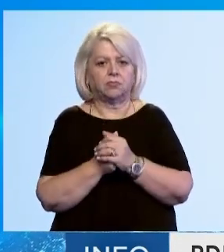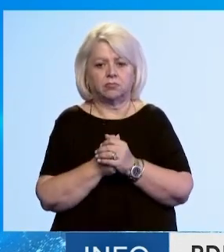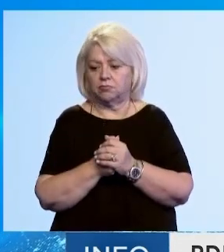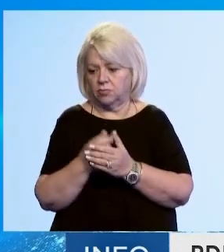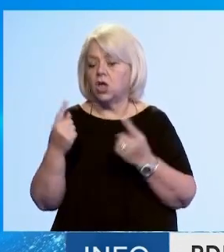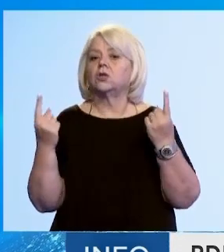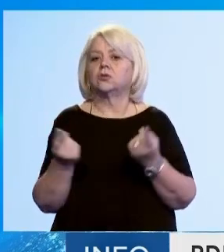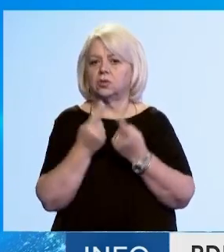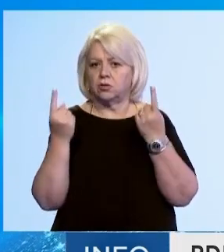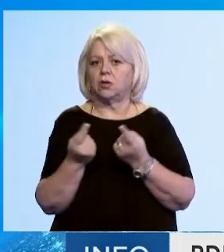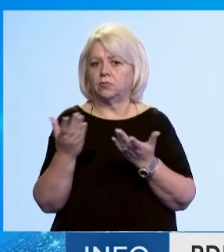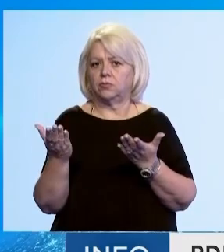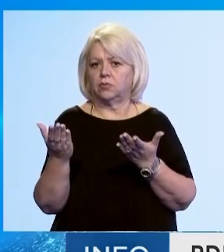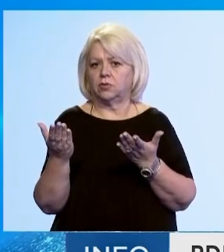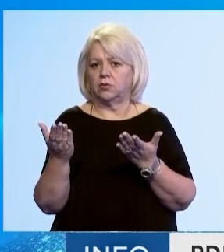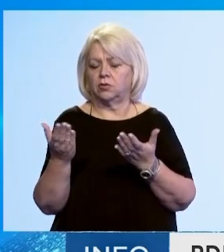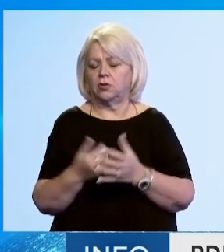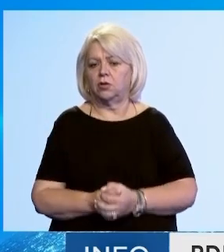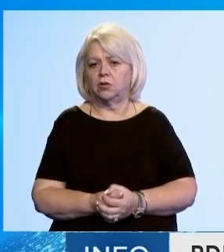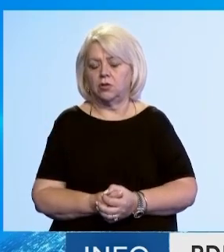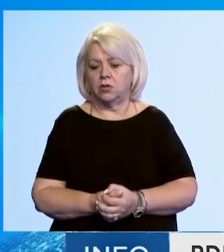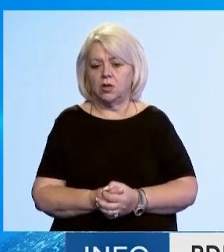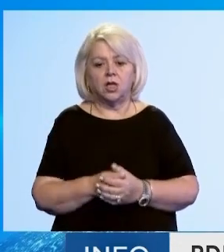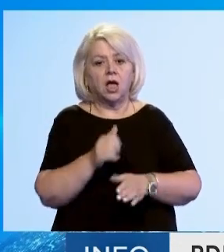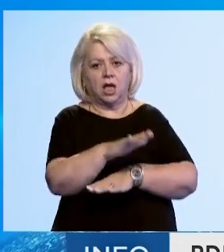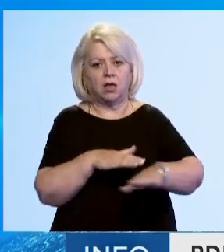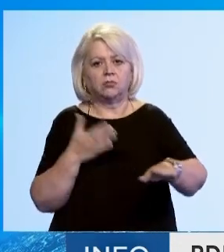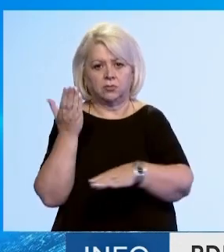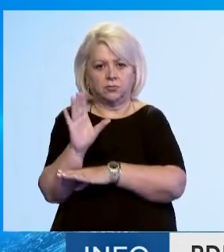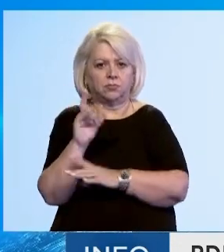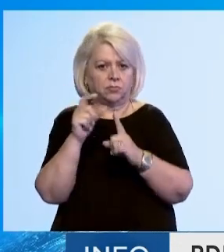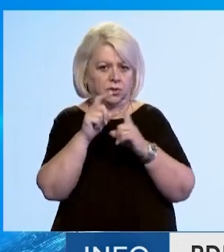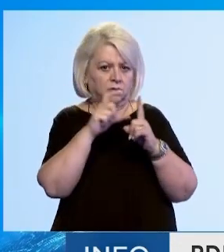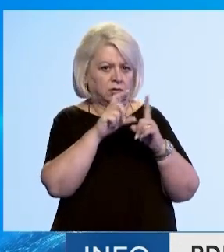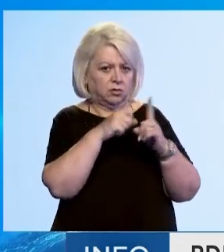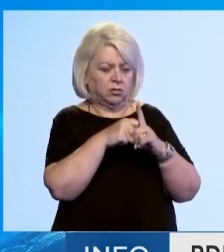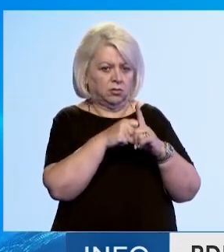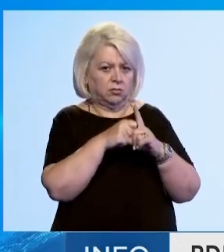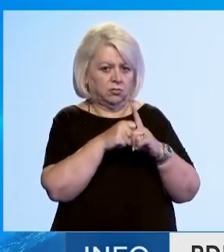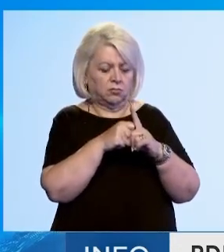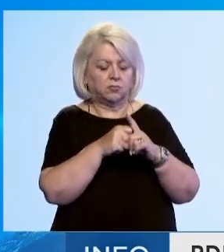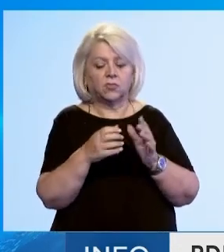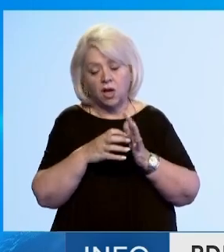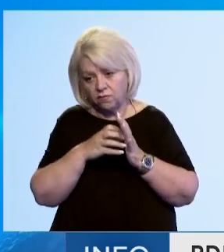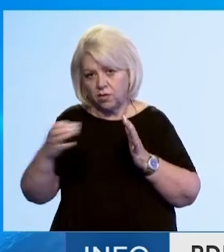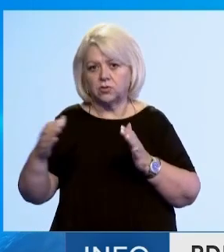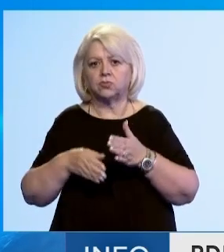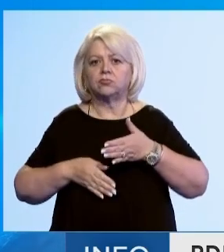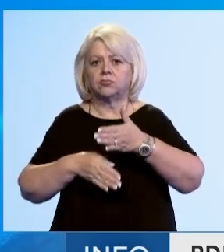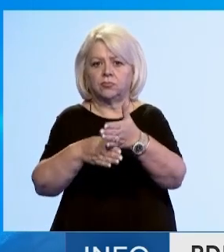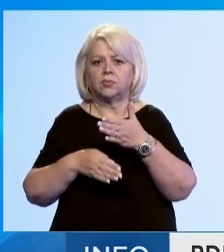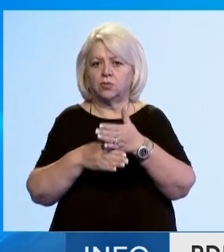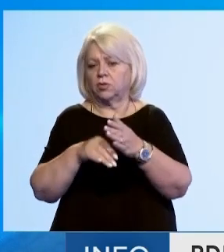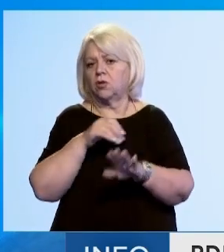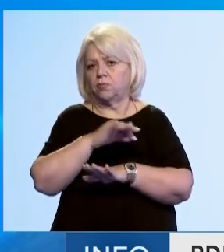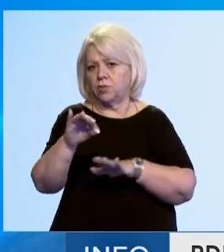kësaj situate të krijuar, asamblesë nga radhët e Partisë Demokratike të Kosovës do të vazhdojnë që të mbështesin projekte